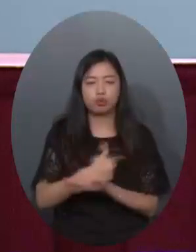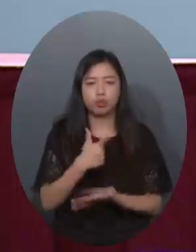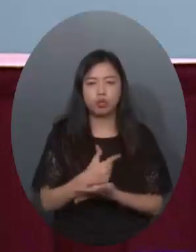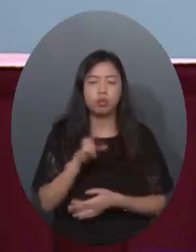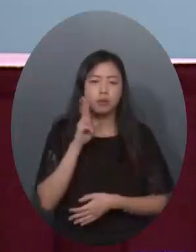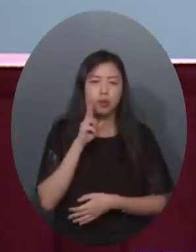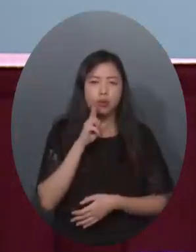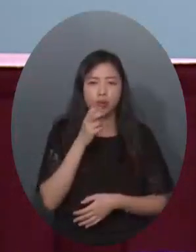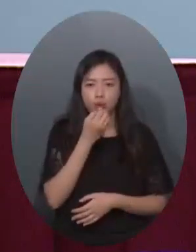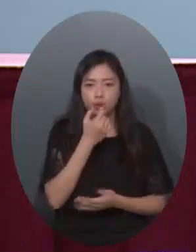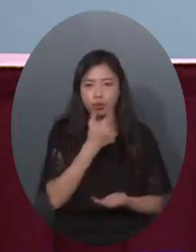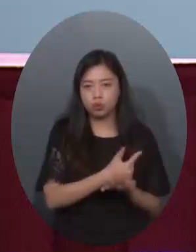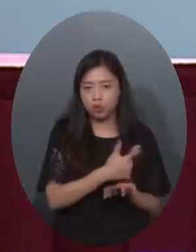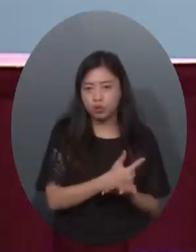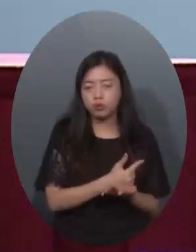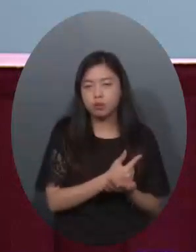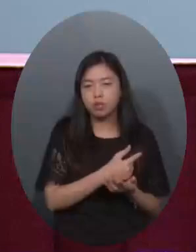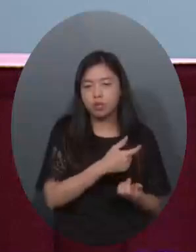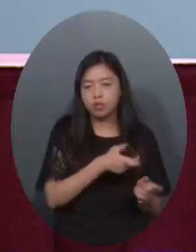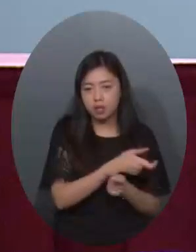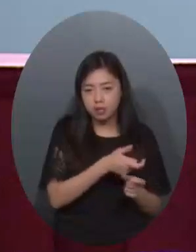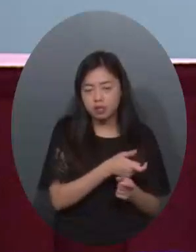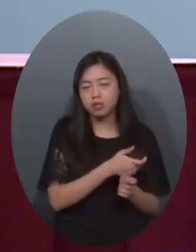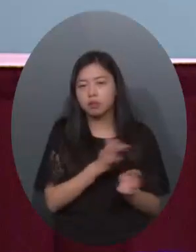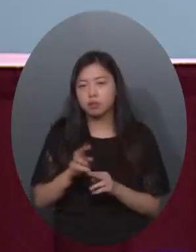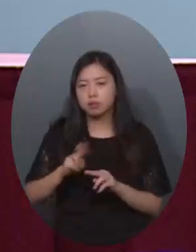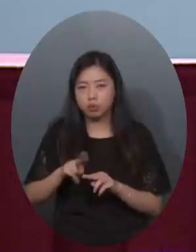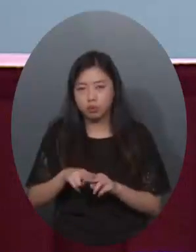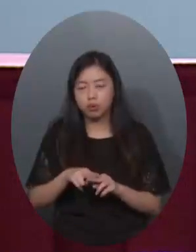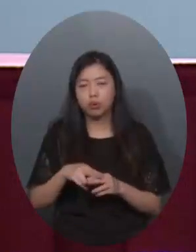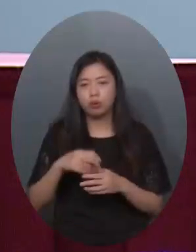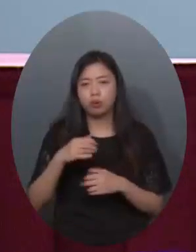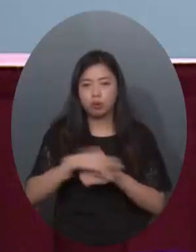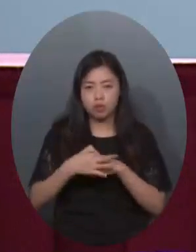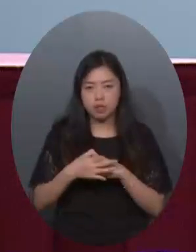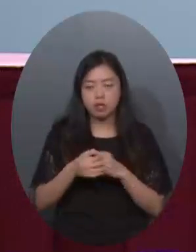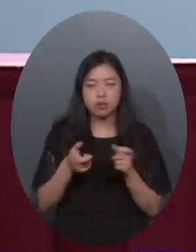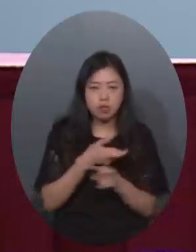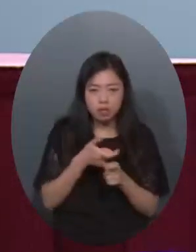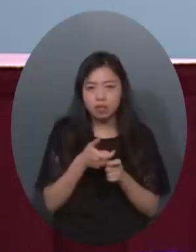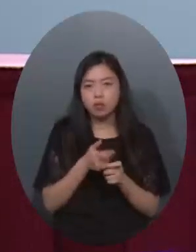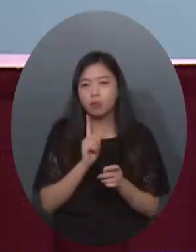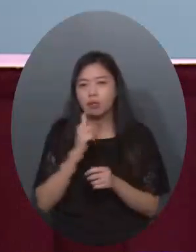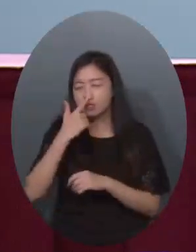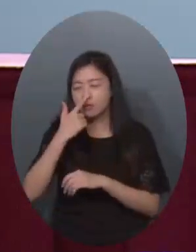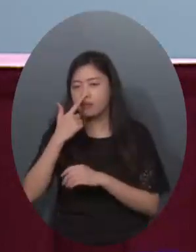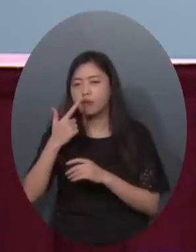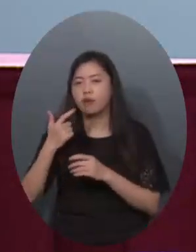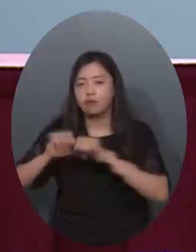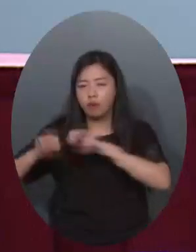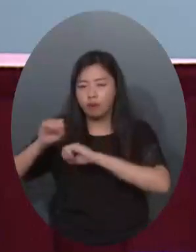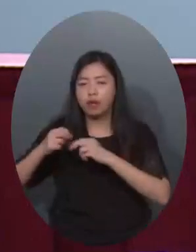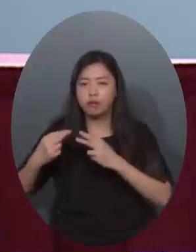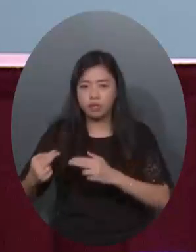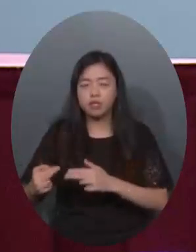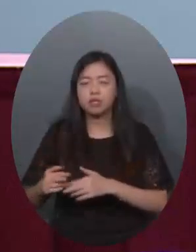如在香港核心的業務，以及中國內地國際業務所有，以及新科技的發展，這些